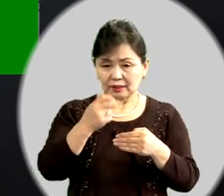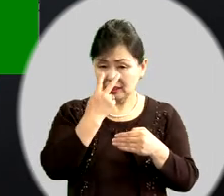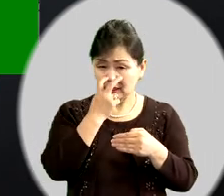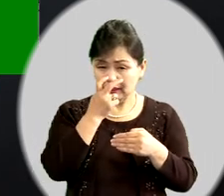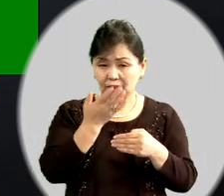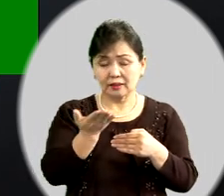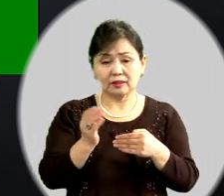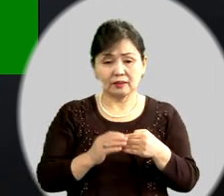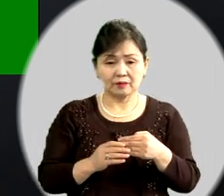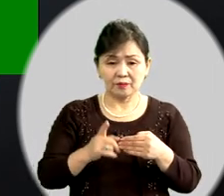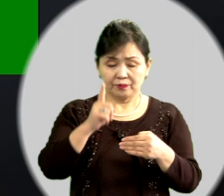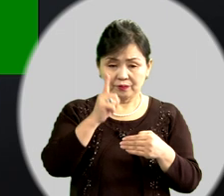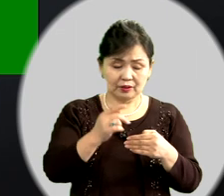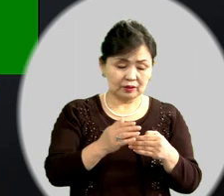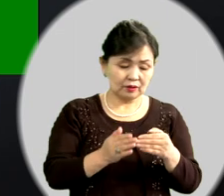За, эхний талс,